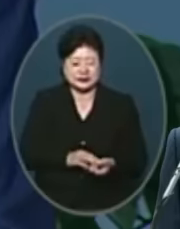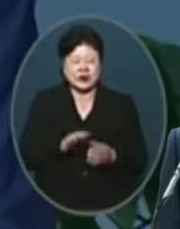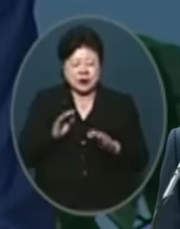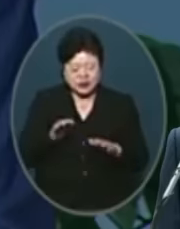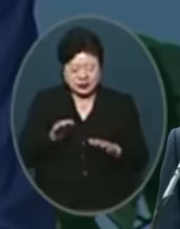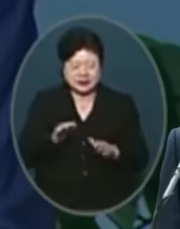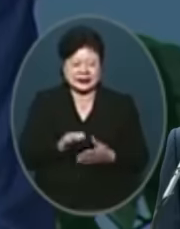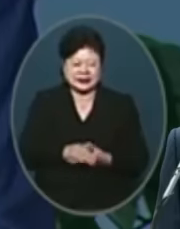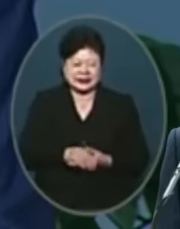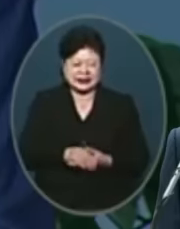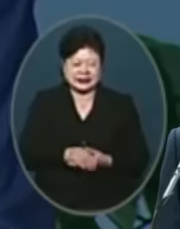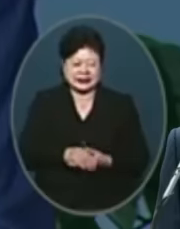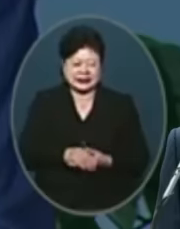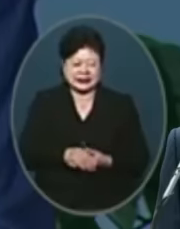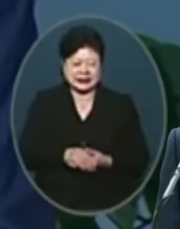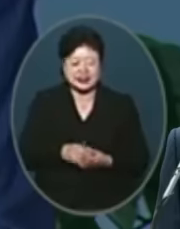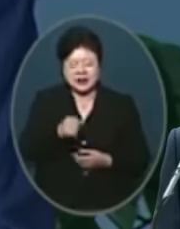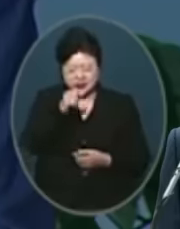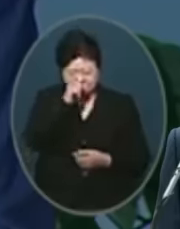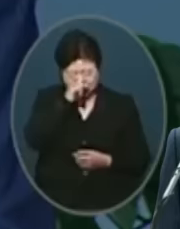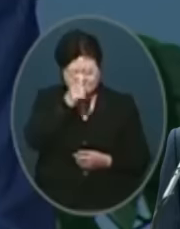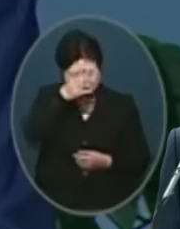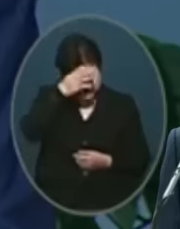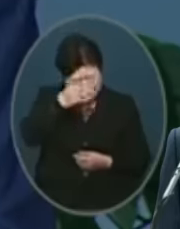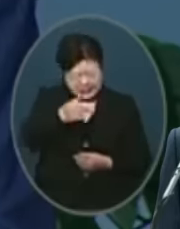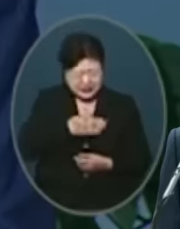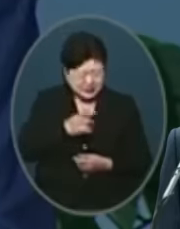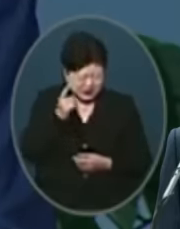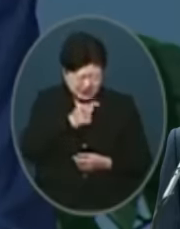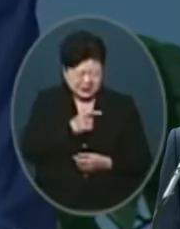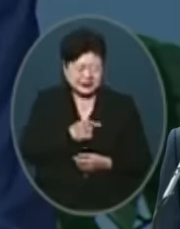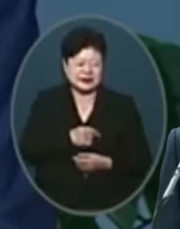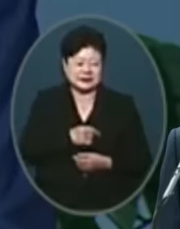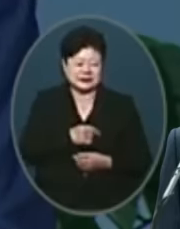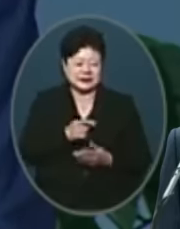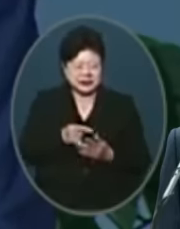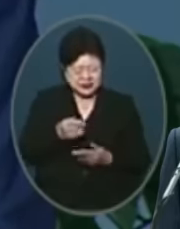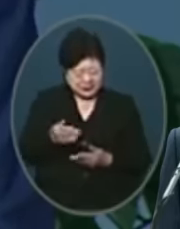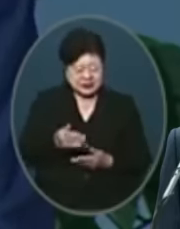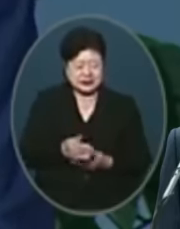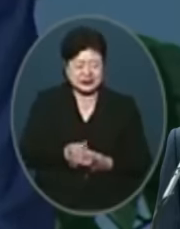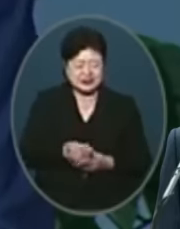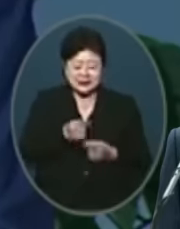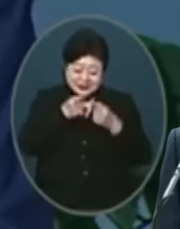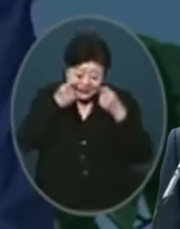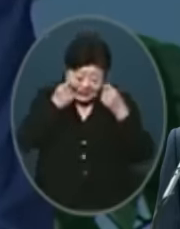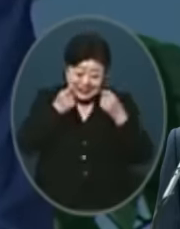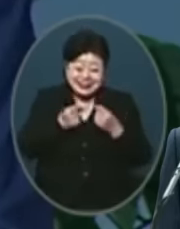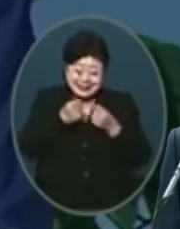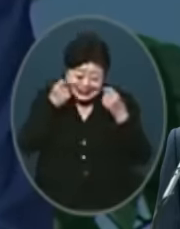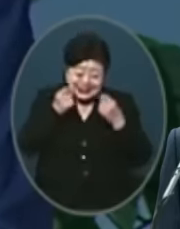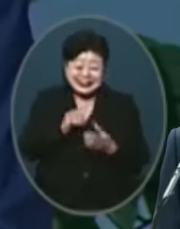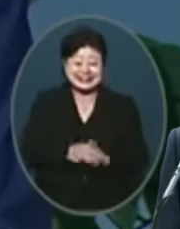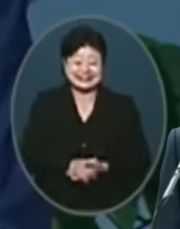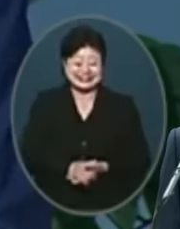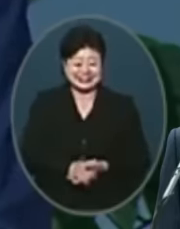오늘 좀 기분이 나빠도요 우리 웃고 살자.